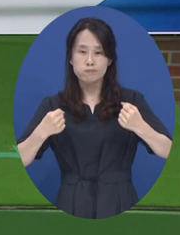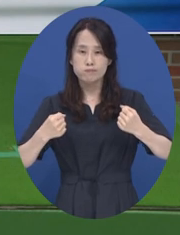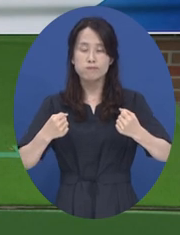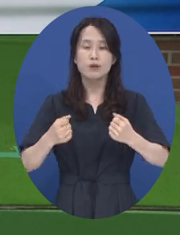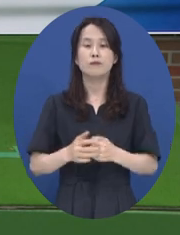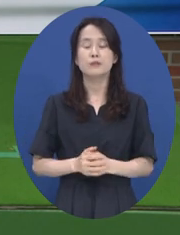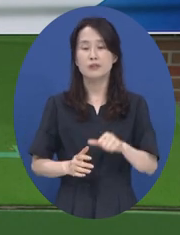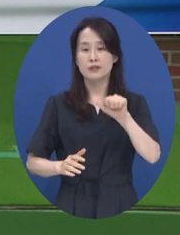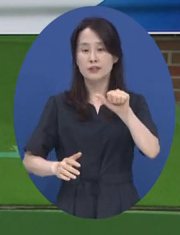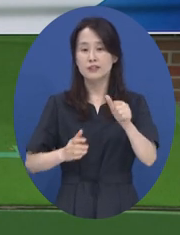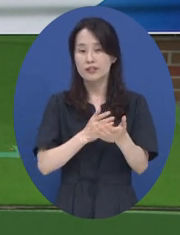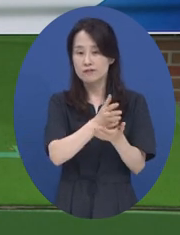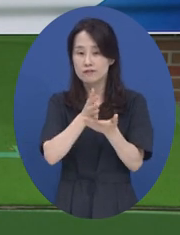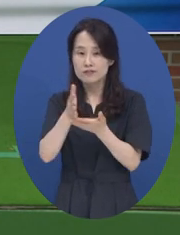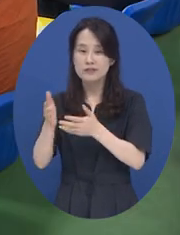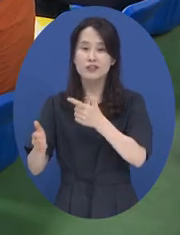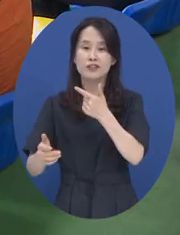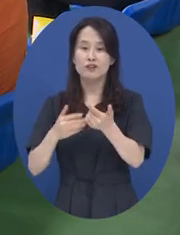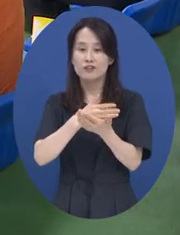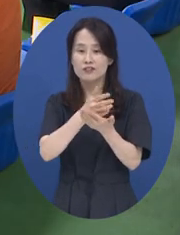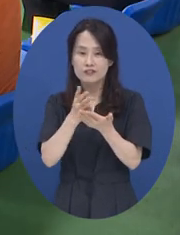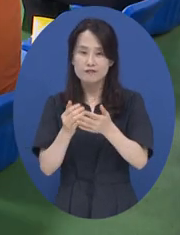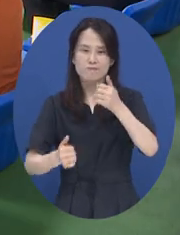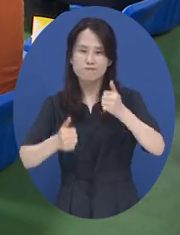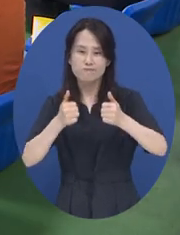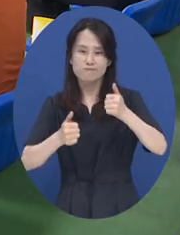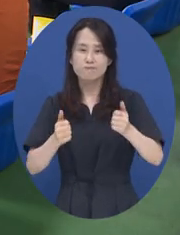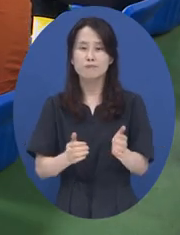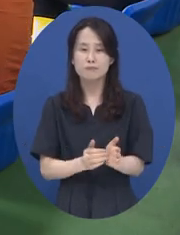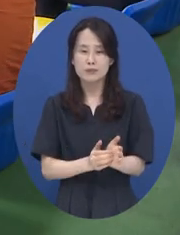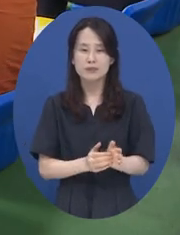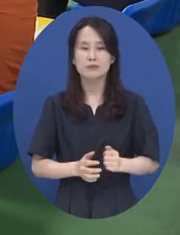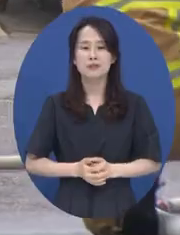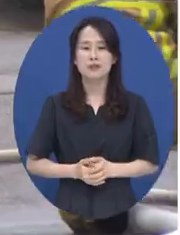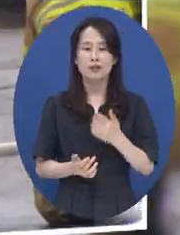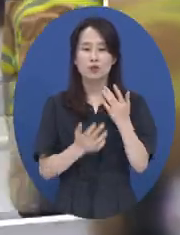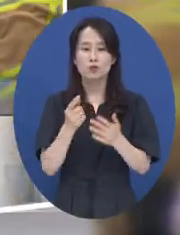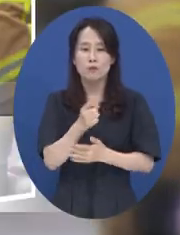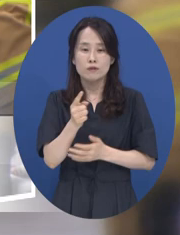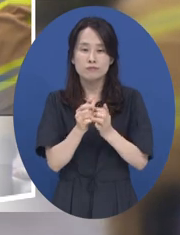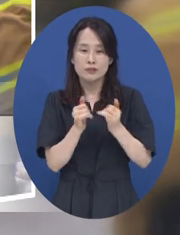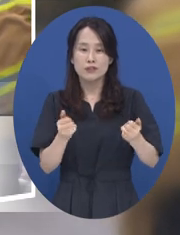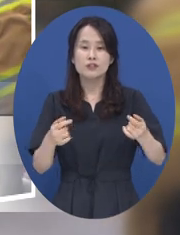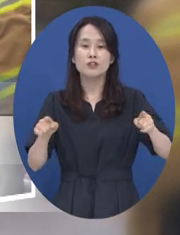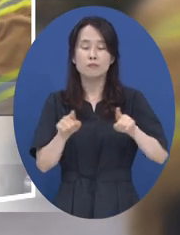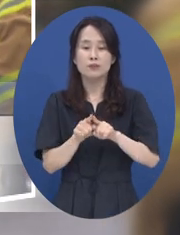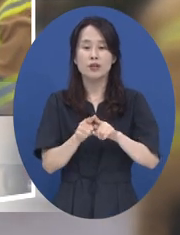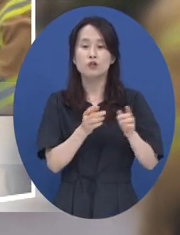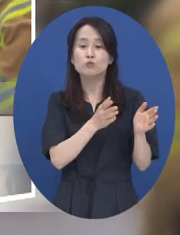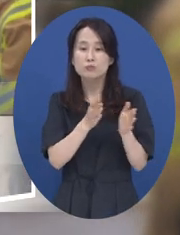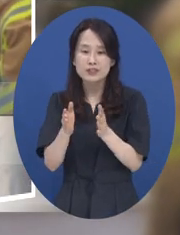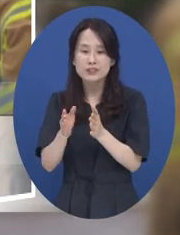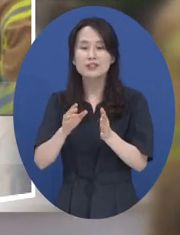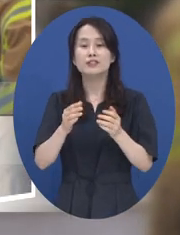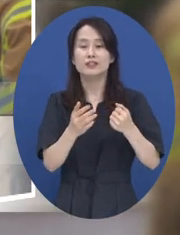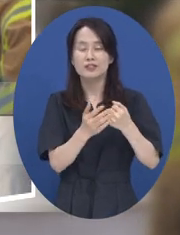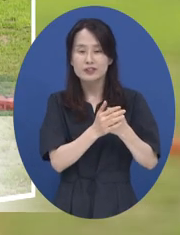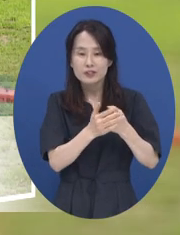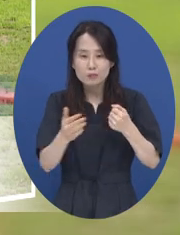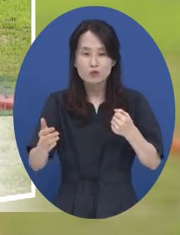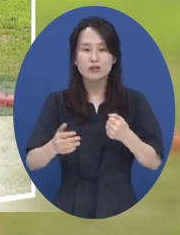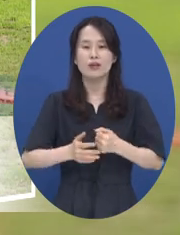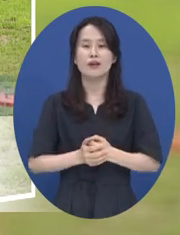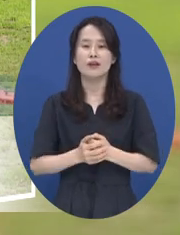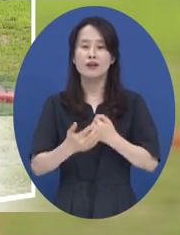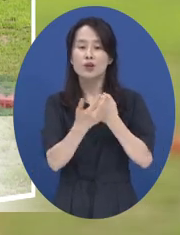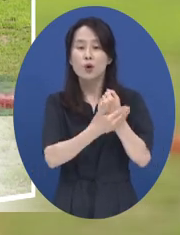몸장 소방관 등 5개 분야 6개 종목에서 자웅을 겨뤘습니다. 소방관끼리 이제 준비를 하면서 또 선의의